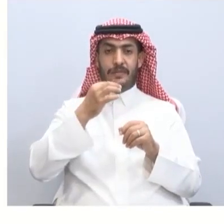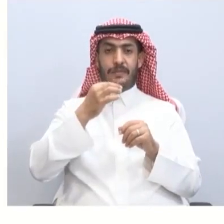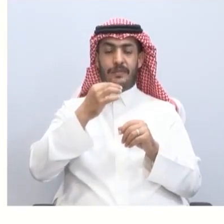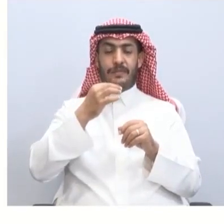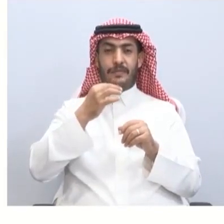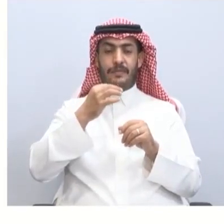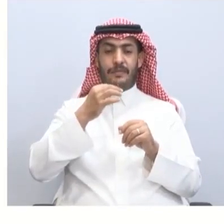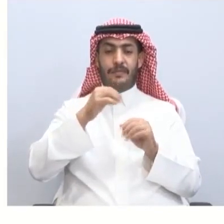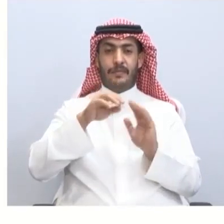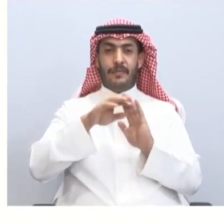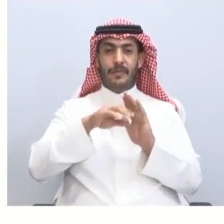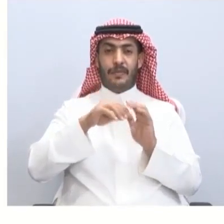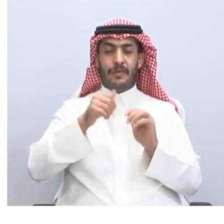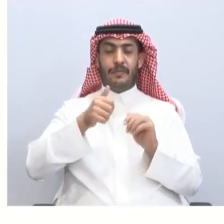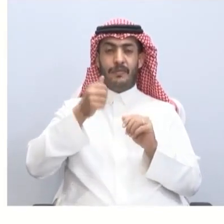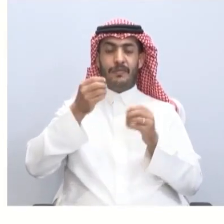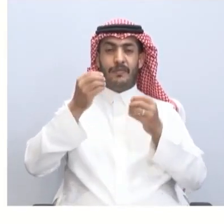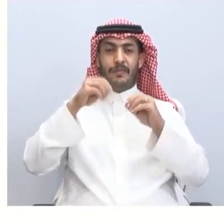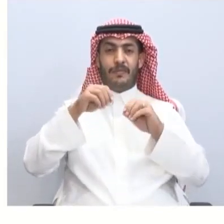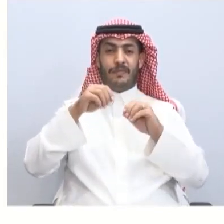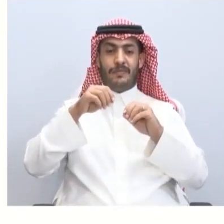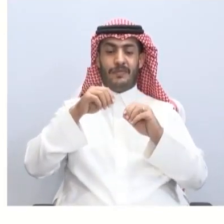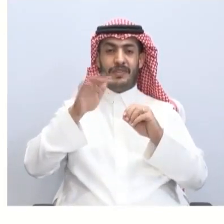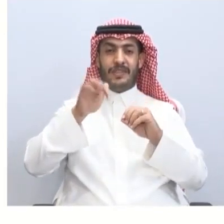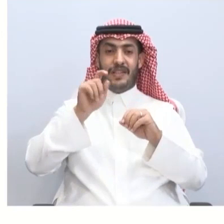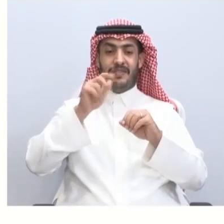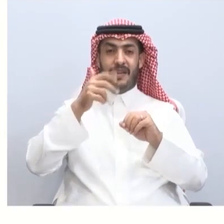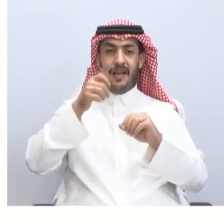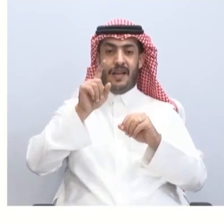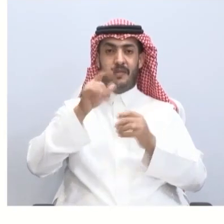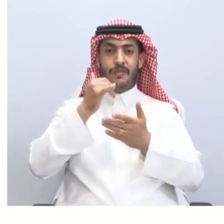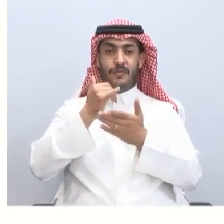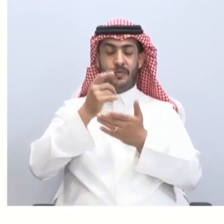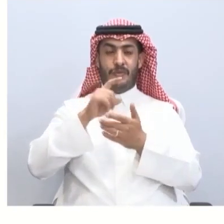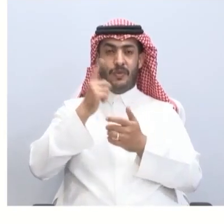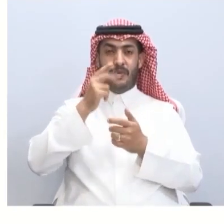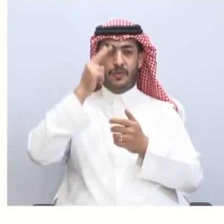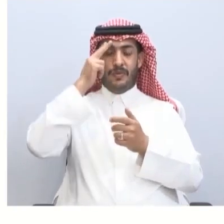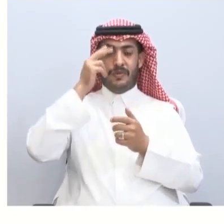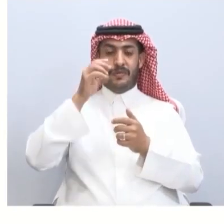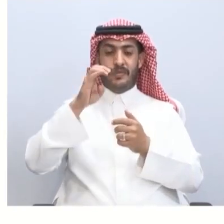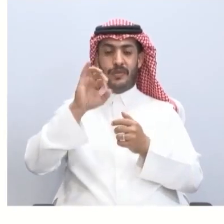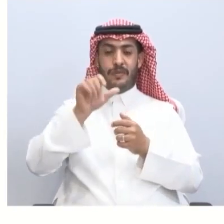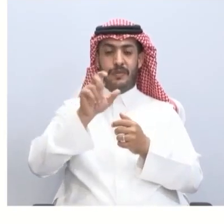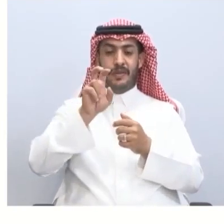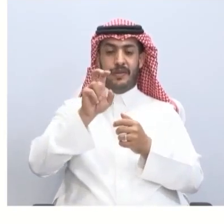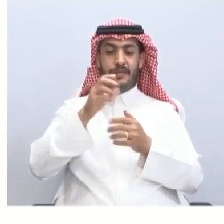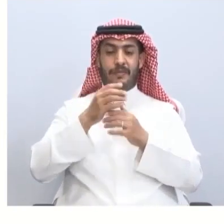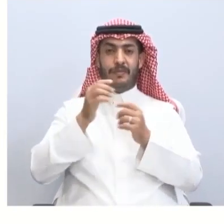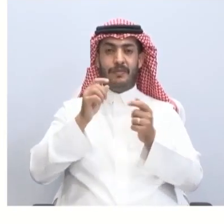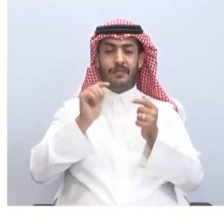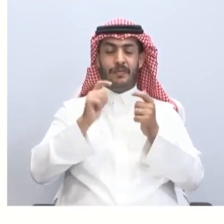التقت قواته اي قوات الشريف غالب بقوات السعوديه في الجمان ودارت